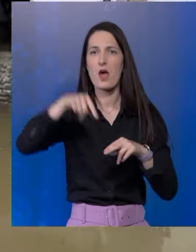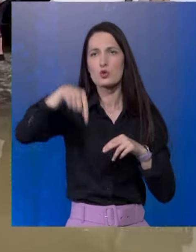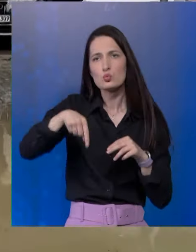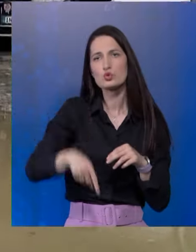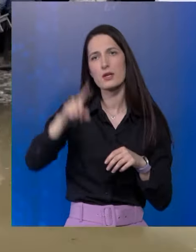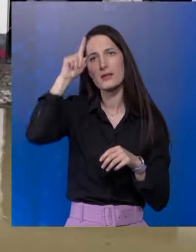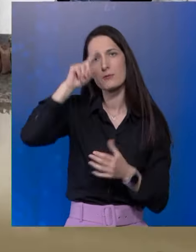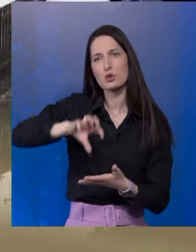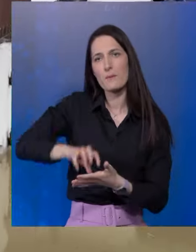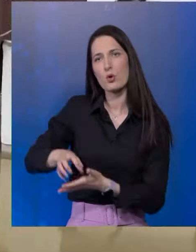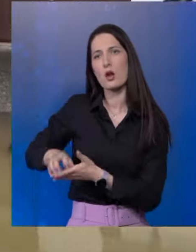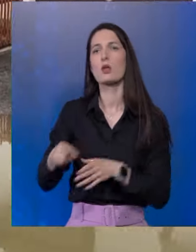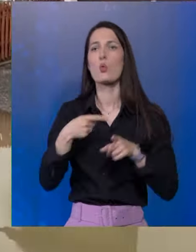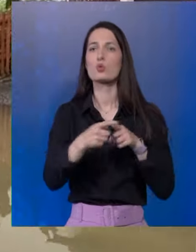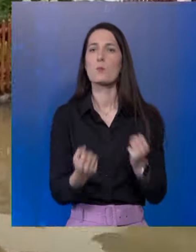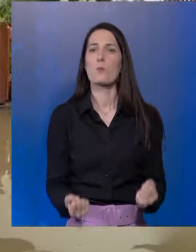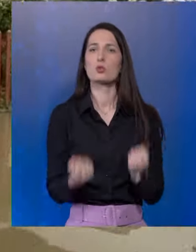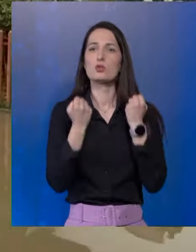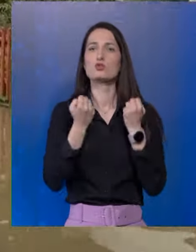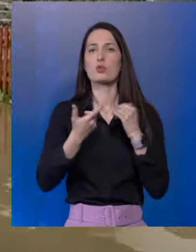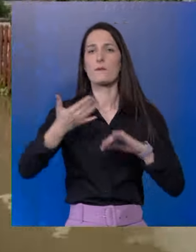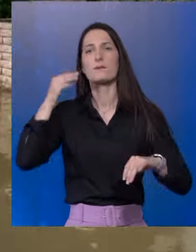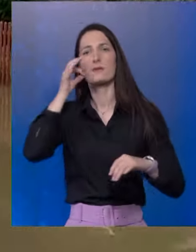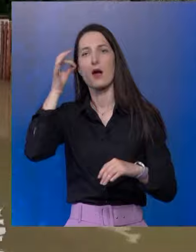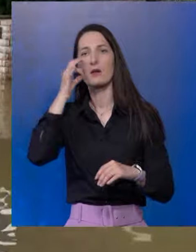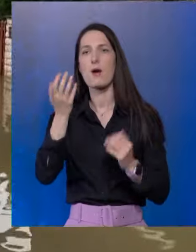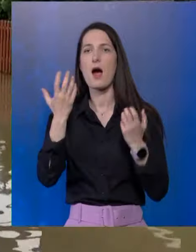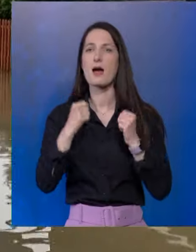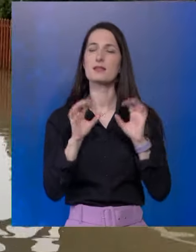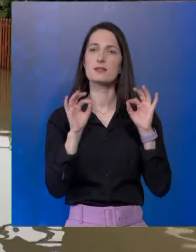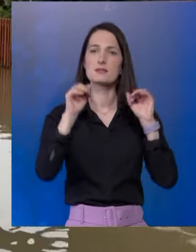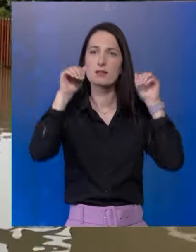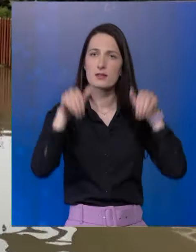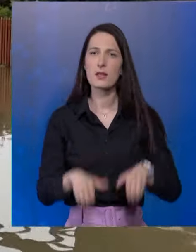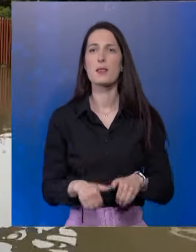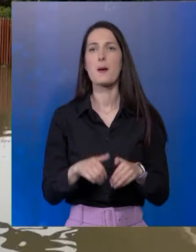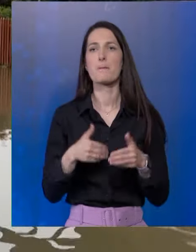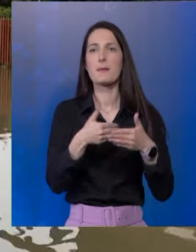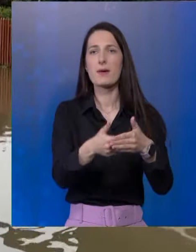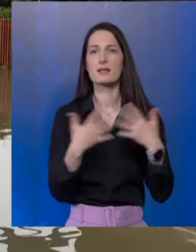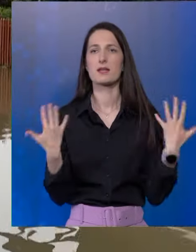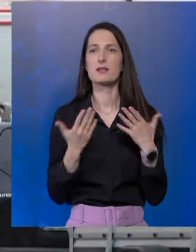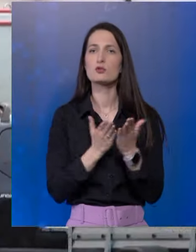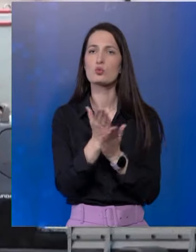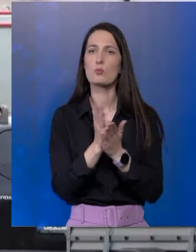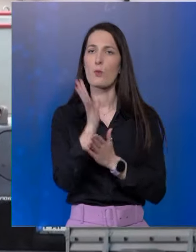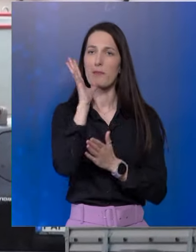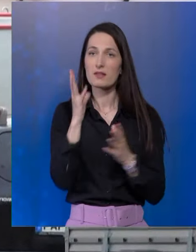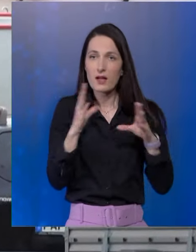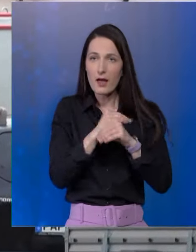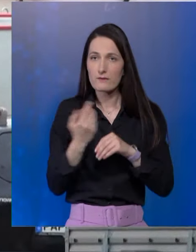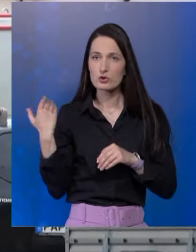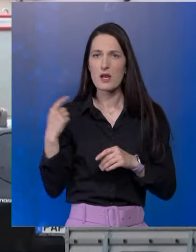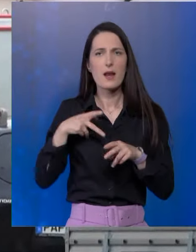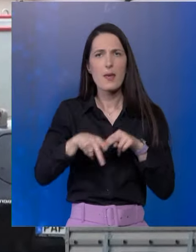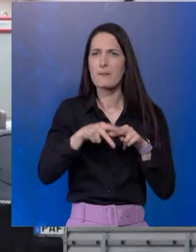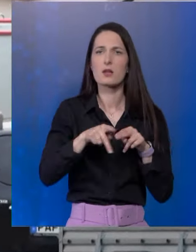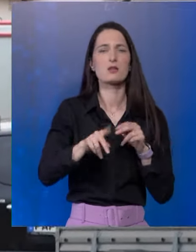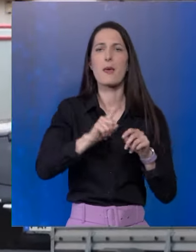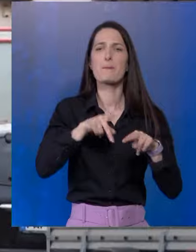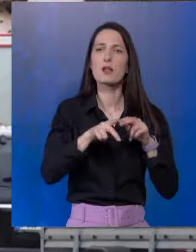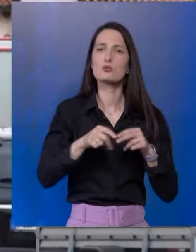uzrokuju poteškoće već danima, a deseci hiljada pripadnika hitnih službi od petka na večer neprekidno su na terenu. Hiljade ljudi